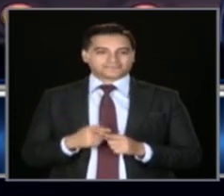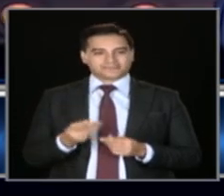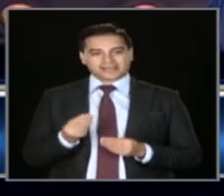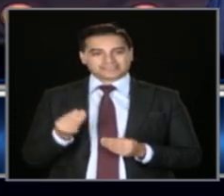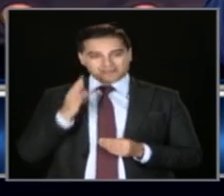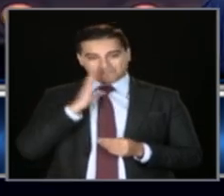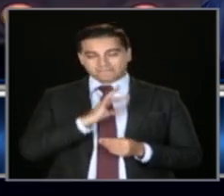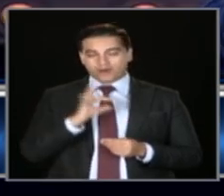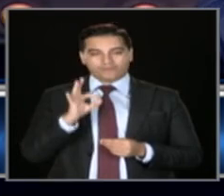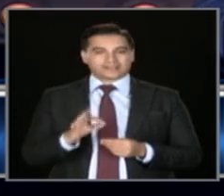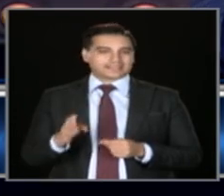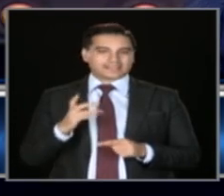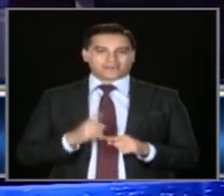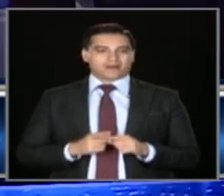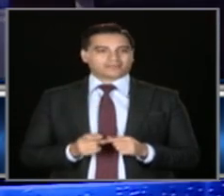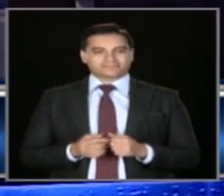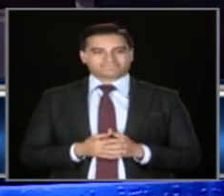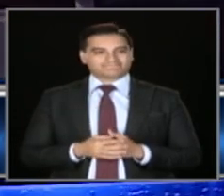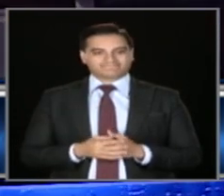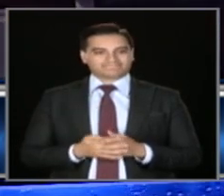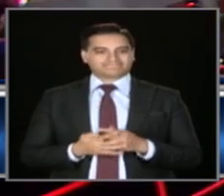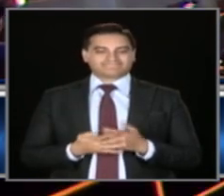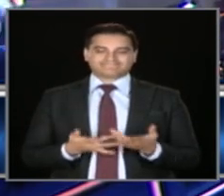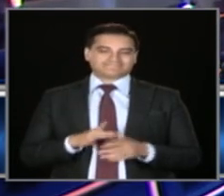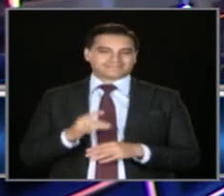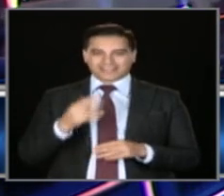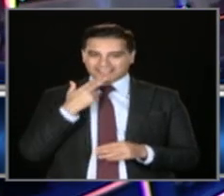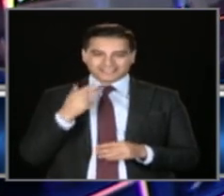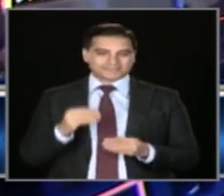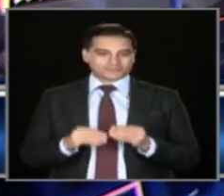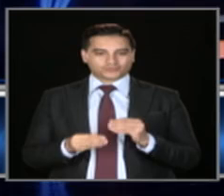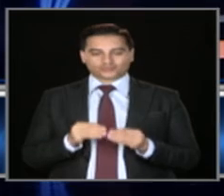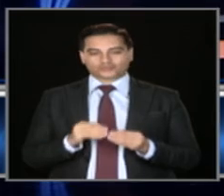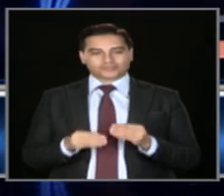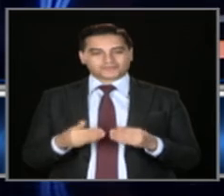رسام مشهور جدا. اجابه خاطئه، هارد لك ولا يهمك.